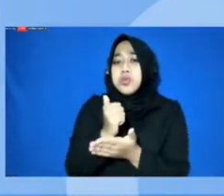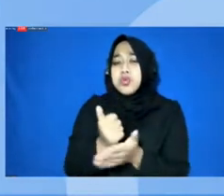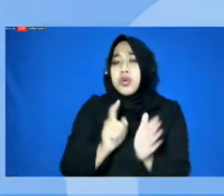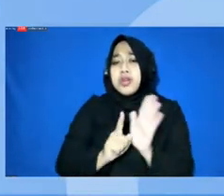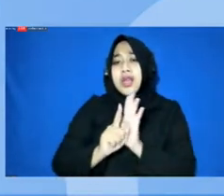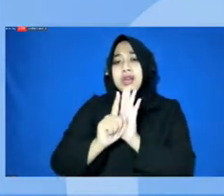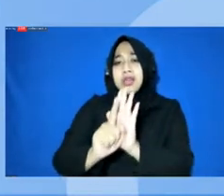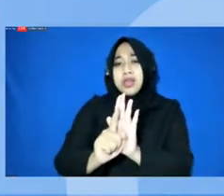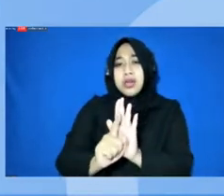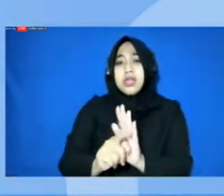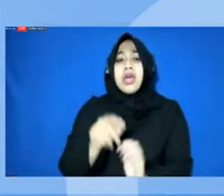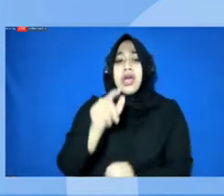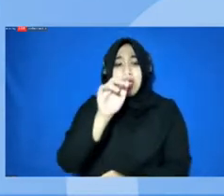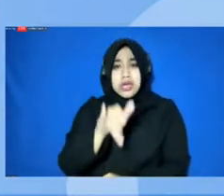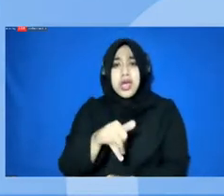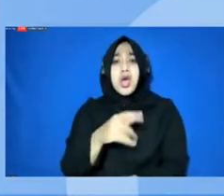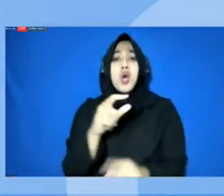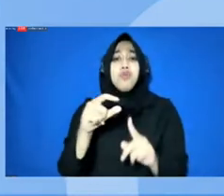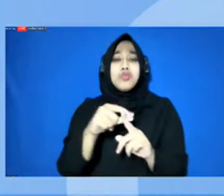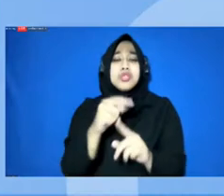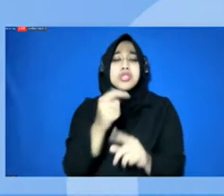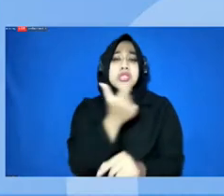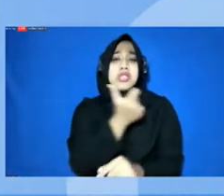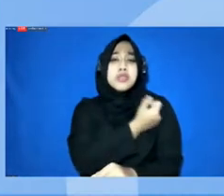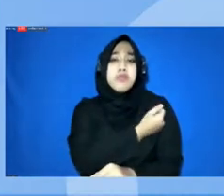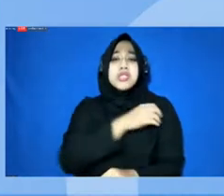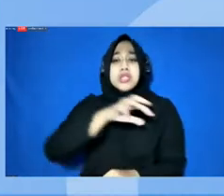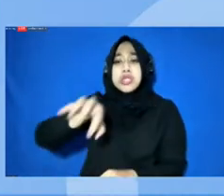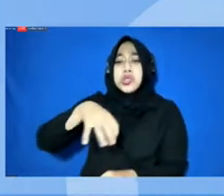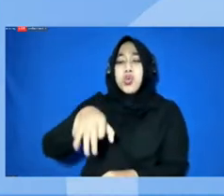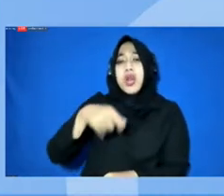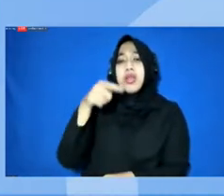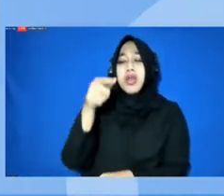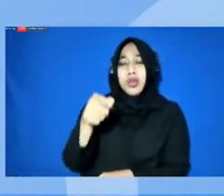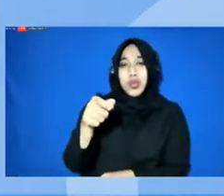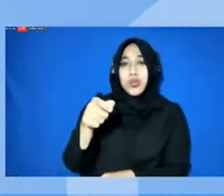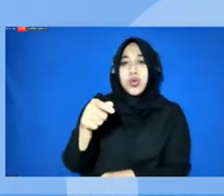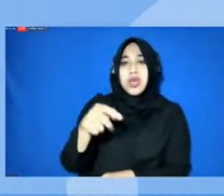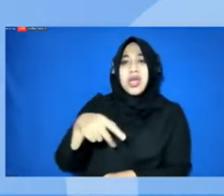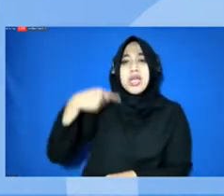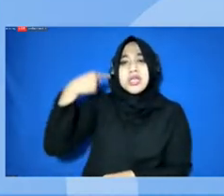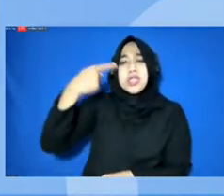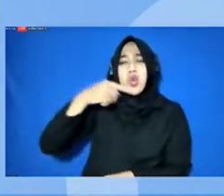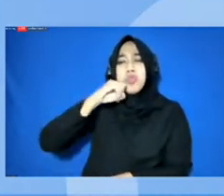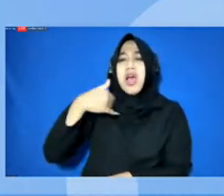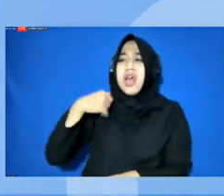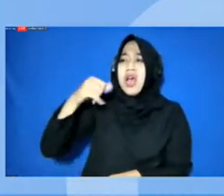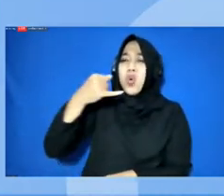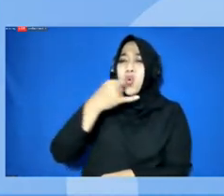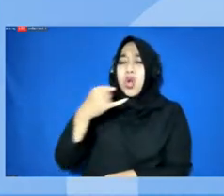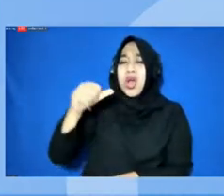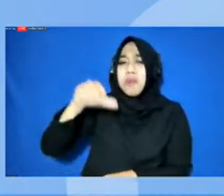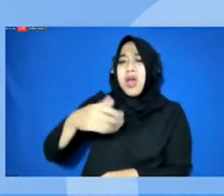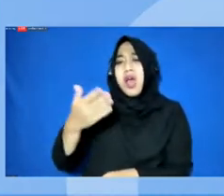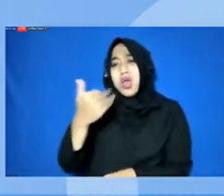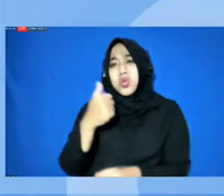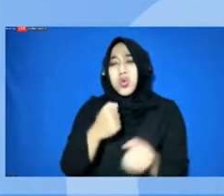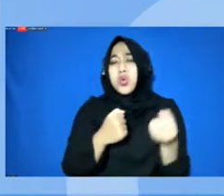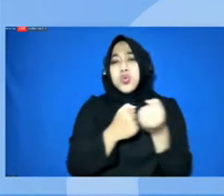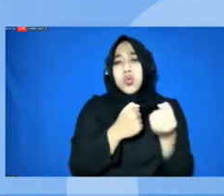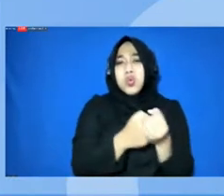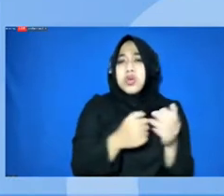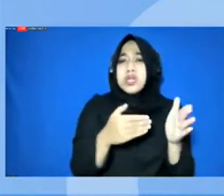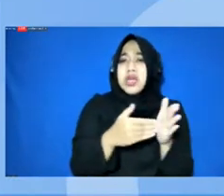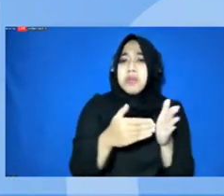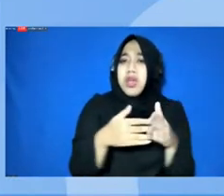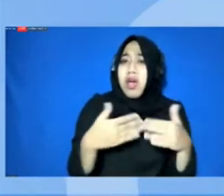ya Puskesmas itu, di wilayah itu. Nah, kita selalu bicara mungkin ada kelemahan, kekurangan, ayo kita dukung gitu. Gapnya apa? Kalau